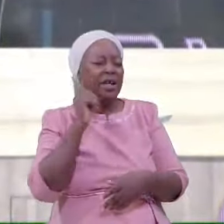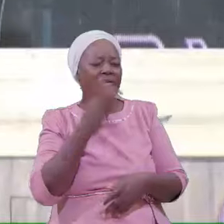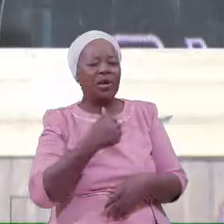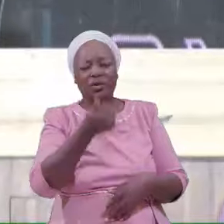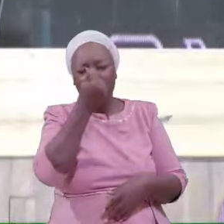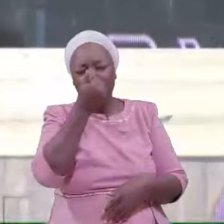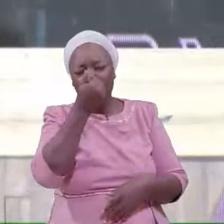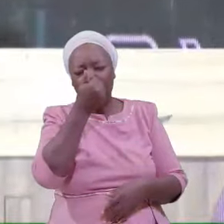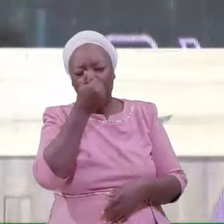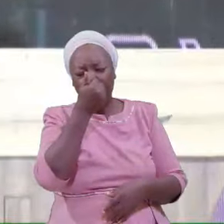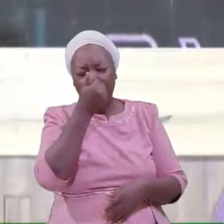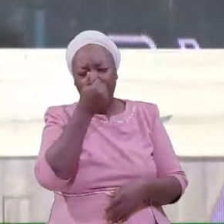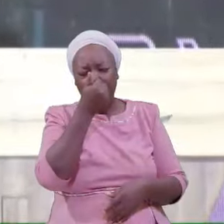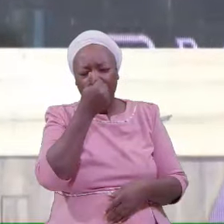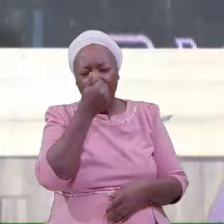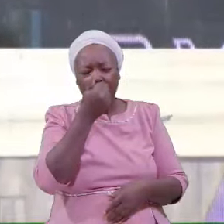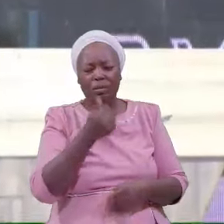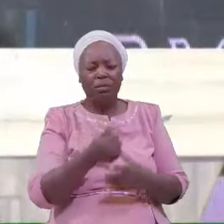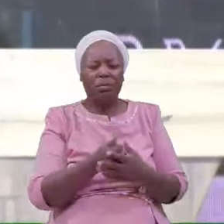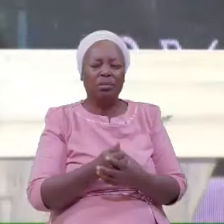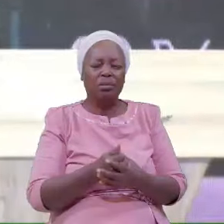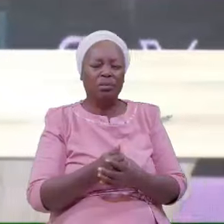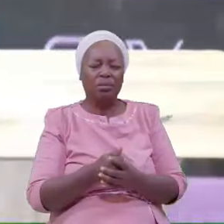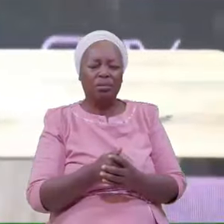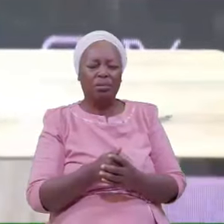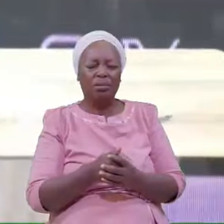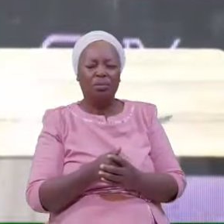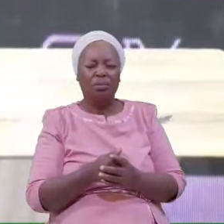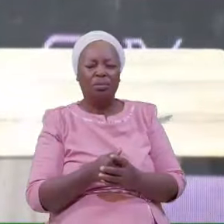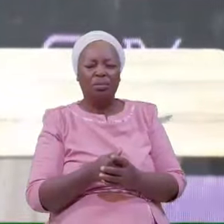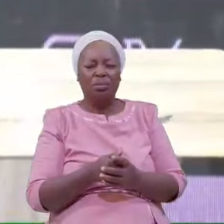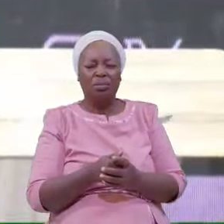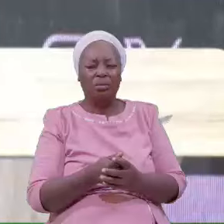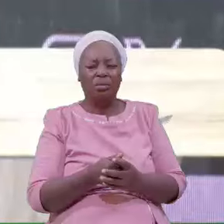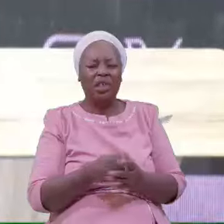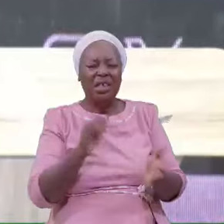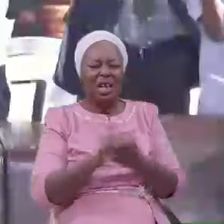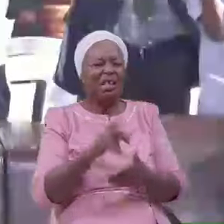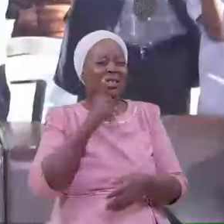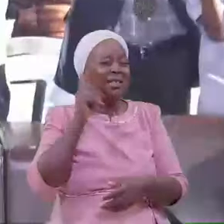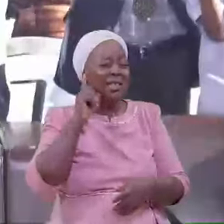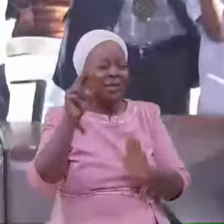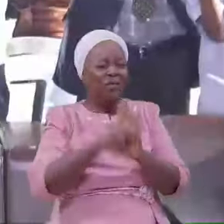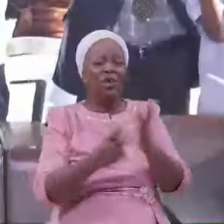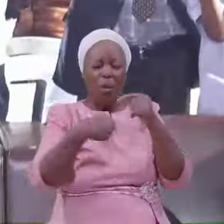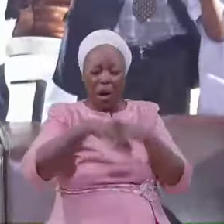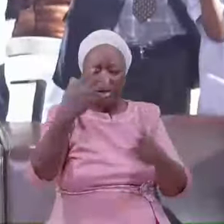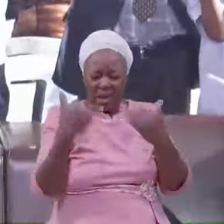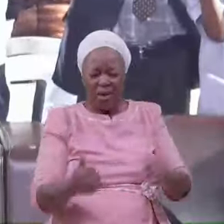Hinihiling ko para sa hindi makarinig at makapagsalita. That deafness, come out now. Ang